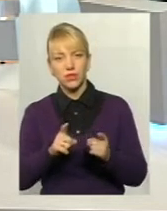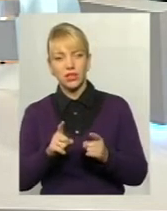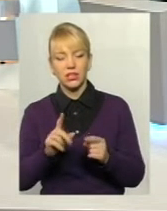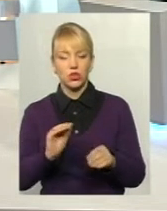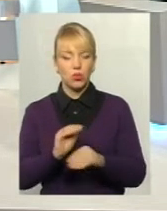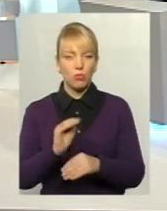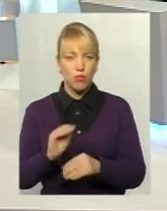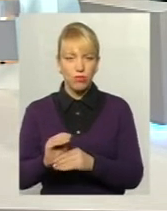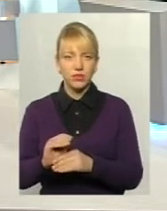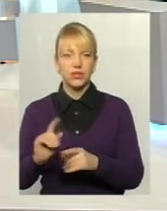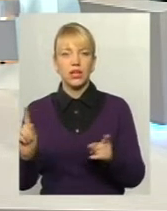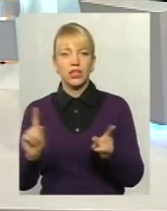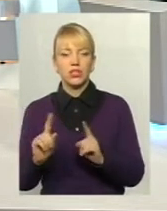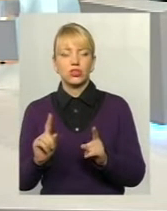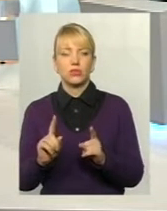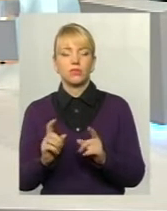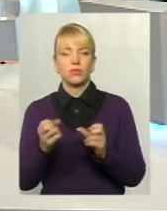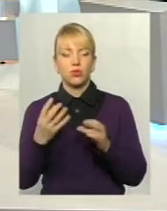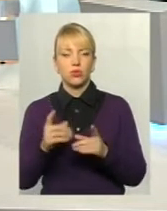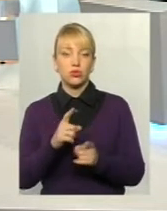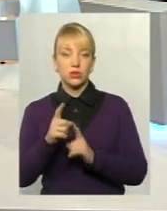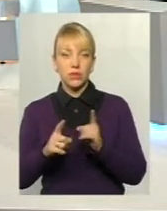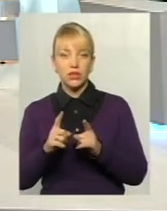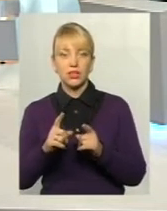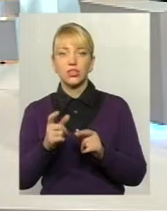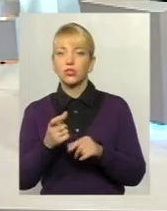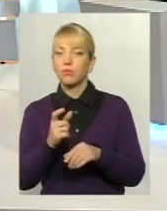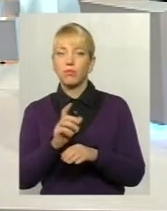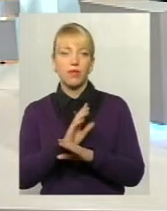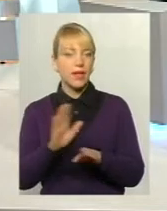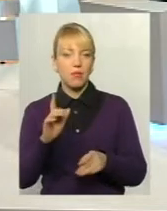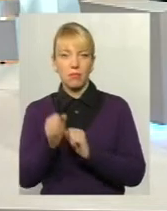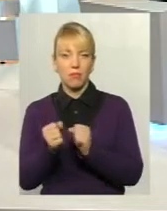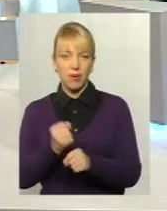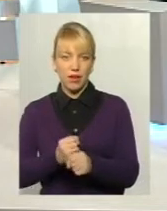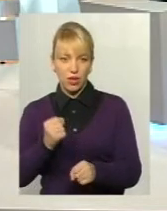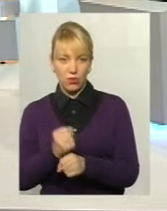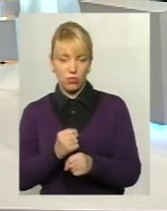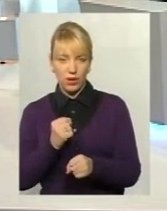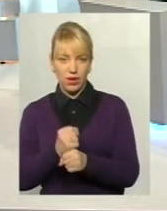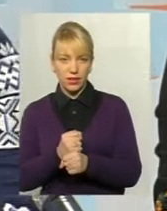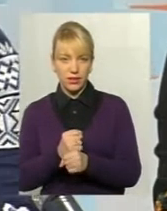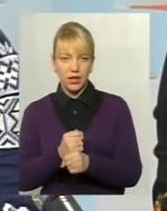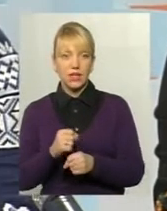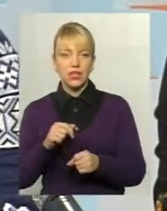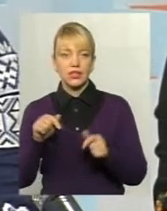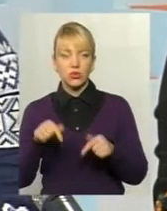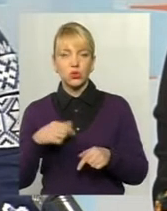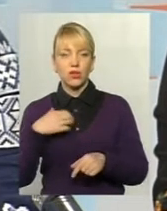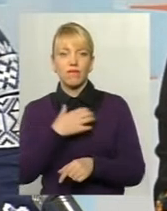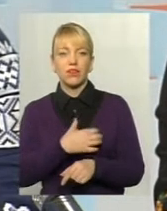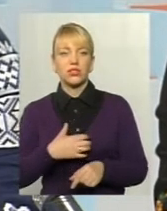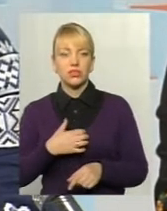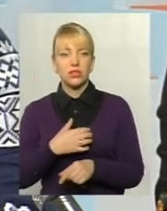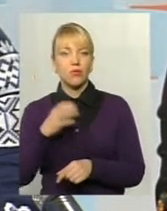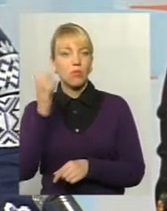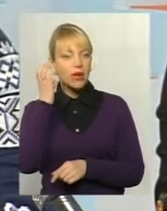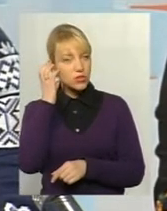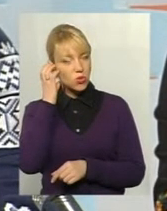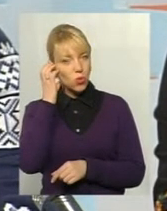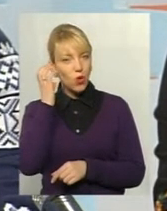щоб потім просто його не переробляти. І тут, на мою думку, дуже важливо